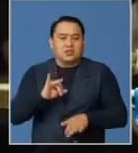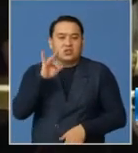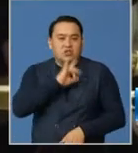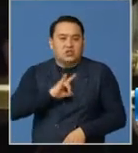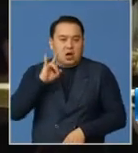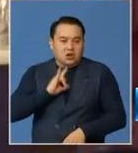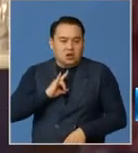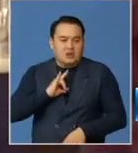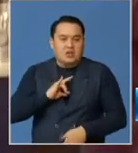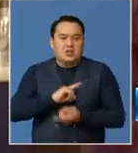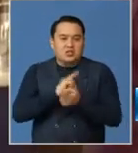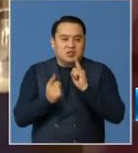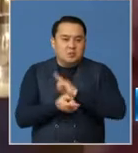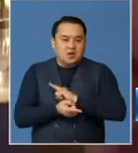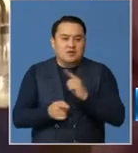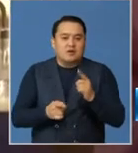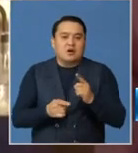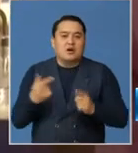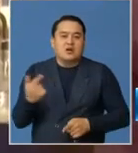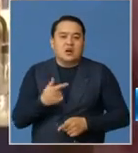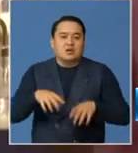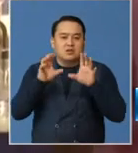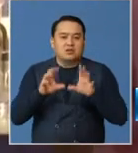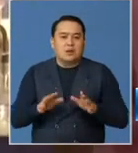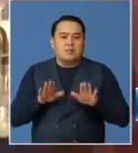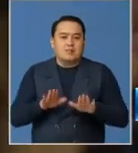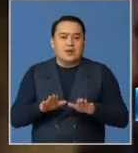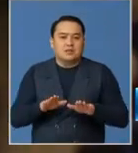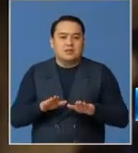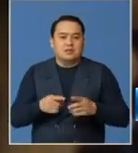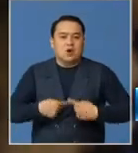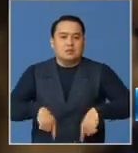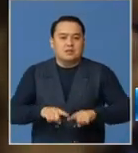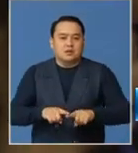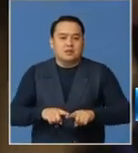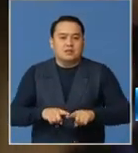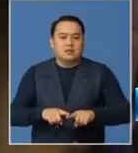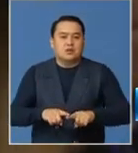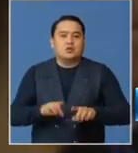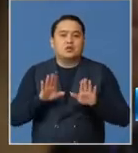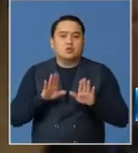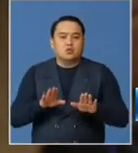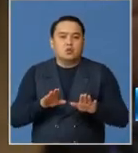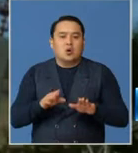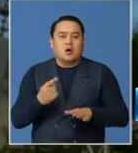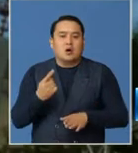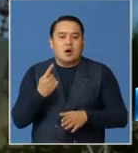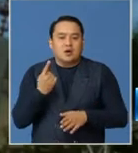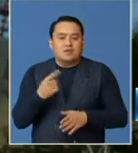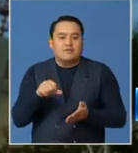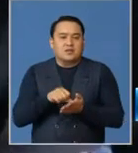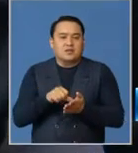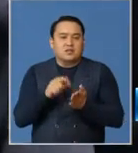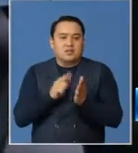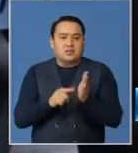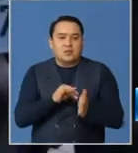На внесение изменения в гражданский кодекс настаивало местное ЛГБТ-сообщество. За признание только разнополых браков выступили более